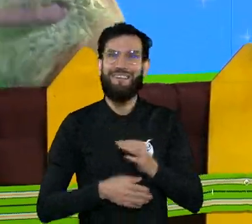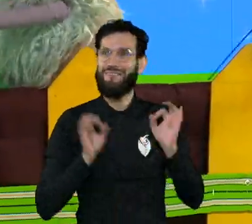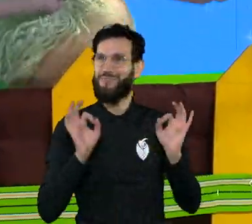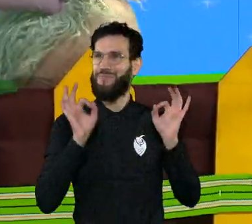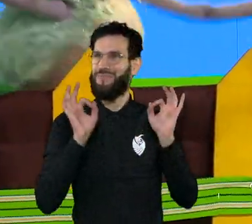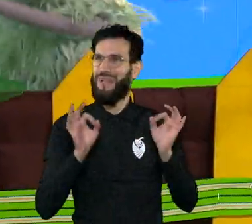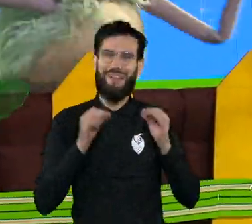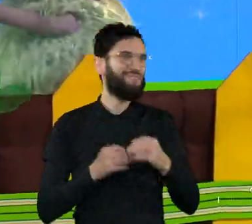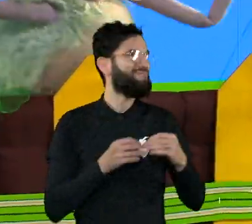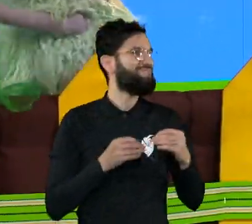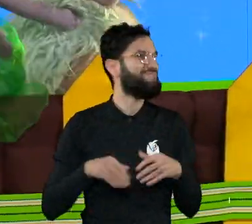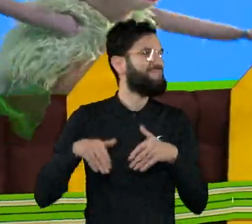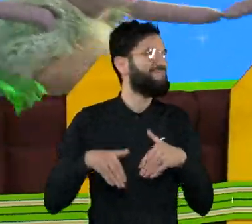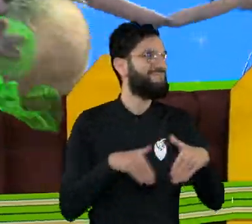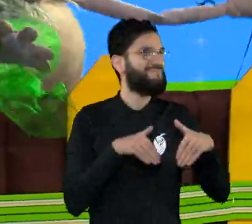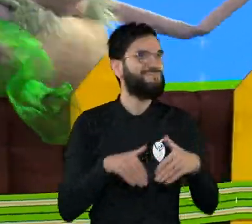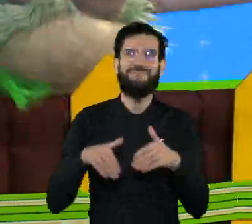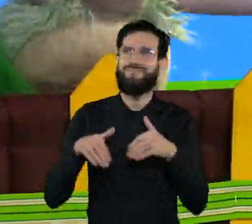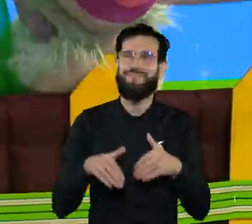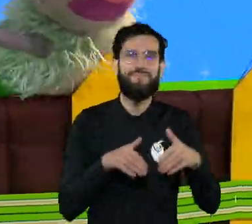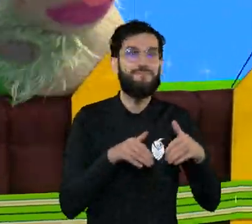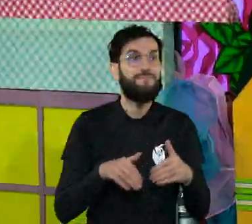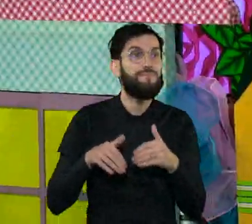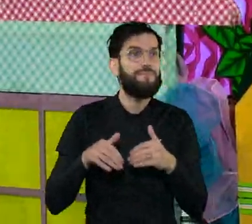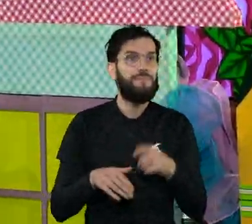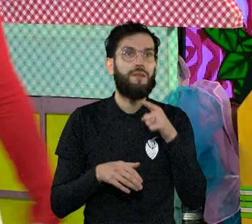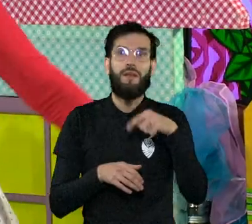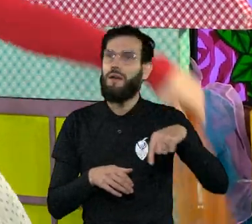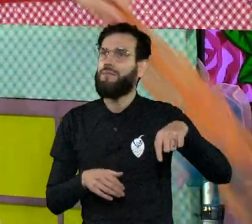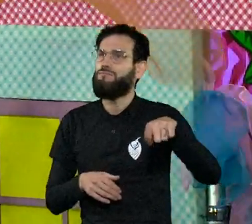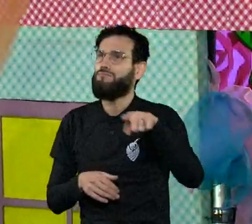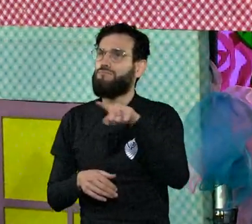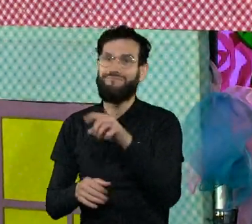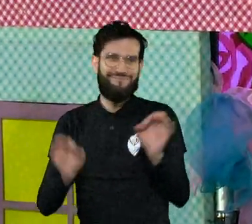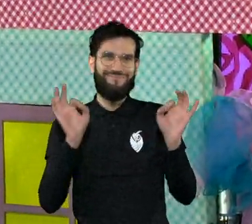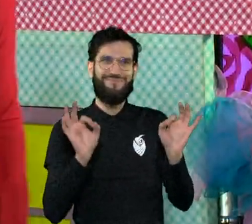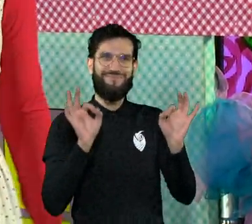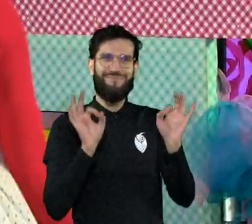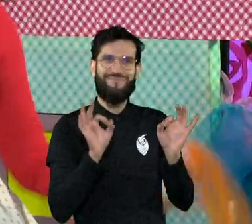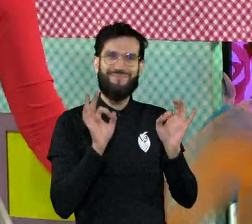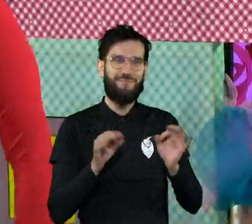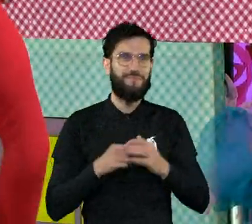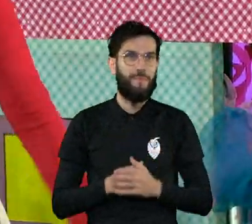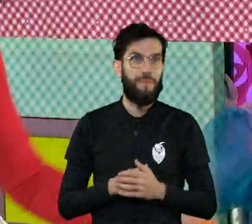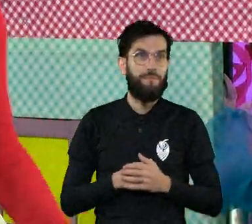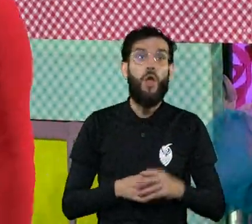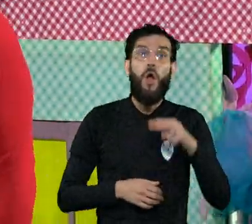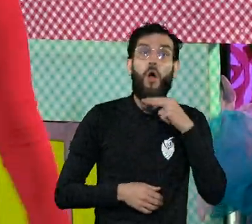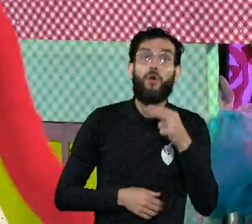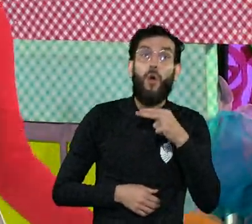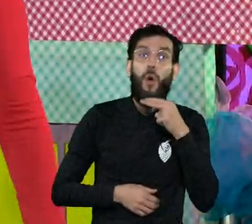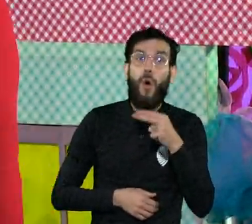vziať zázračný koberec. Nebojacné a tiež tajomné, v